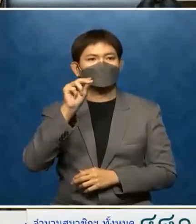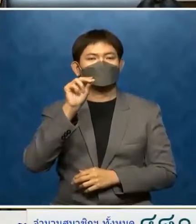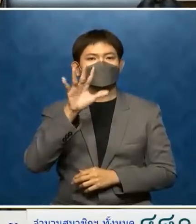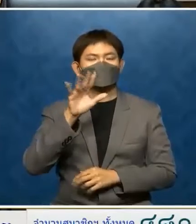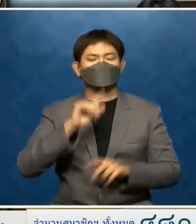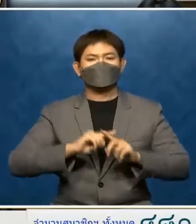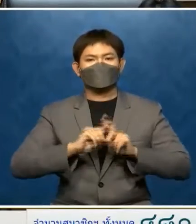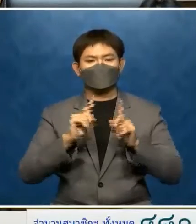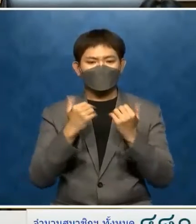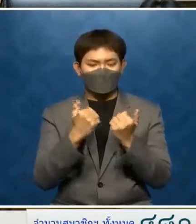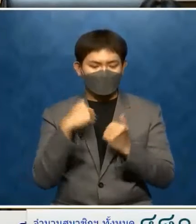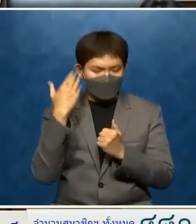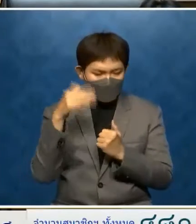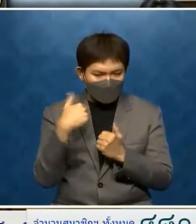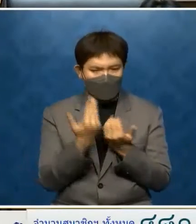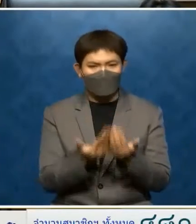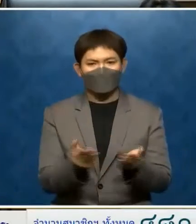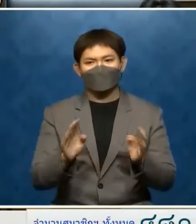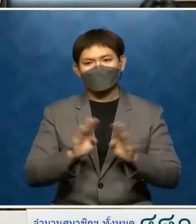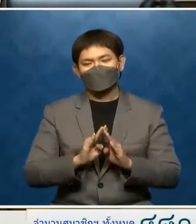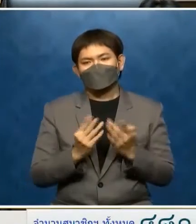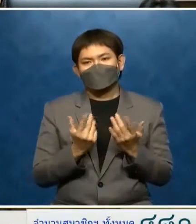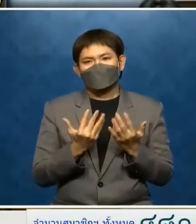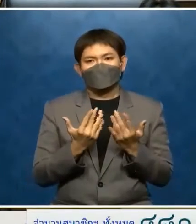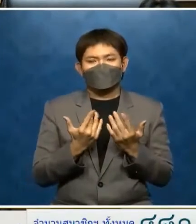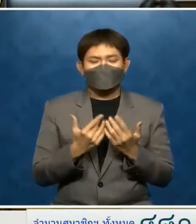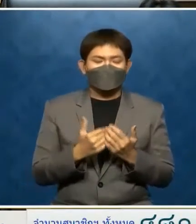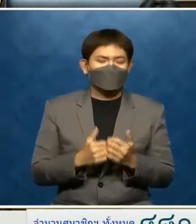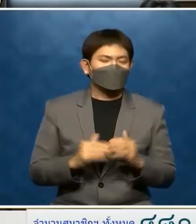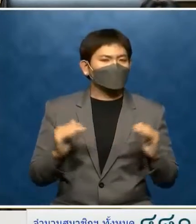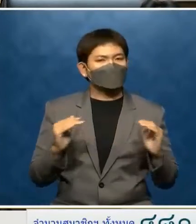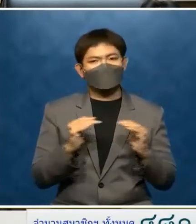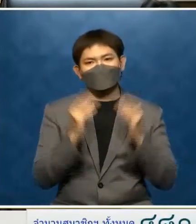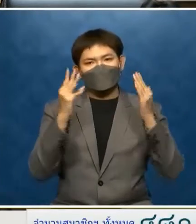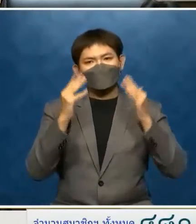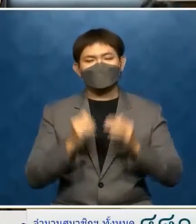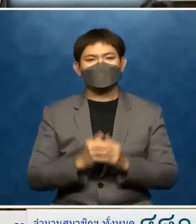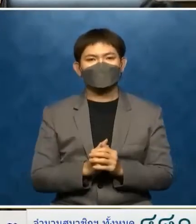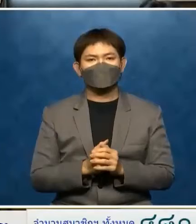บครัวก็ยังรอความเป็ธรรมปีที่ 2,